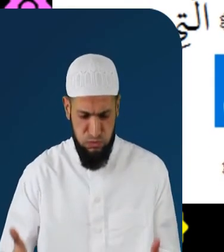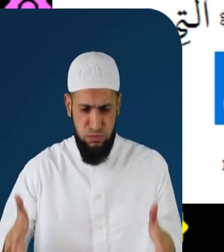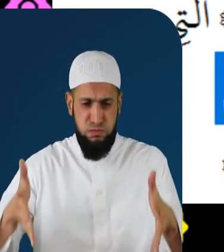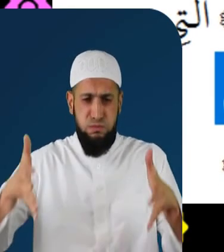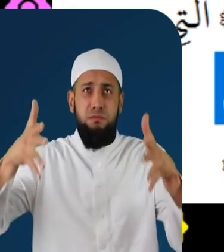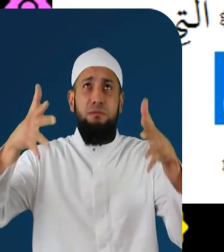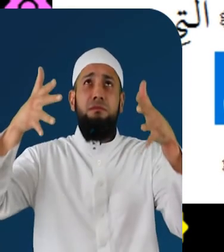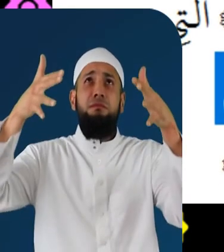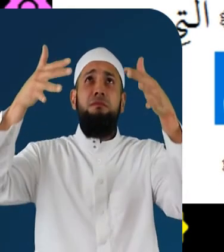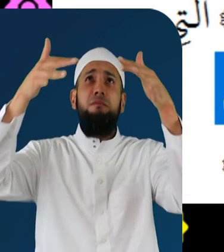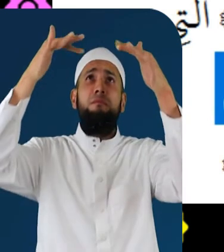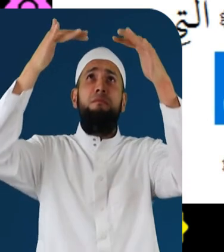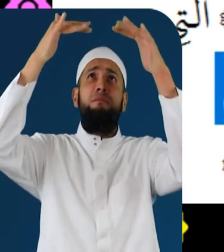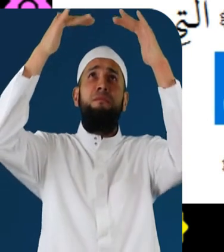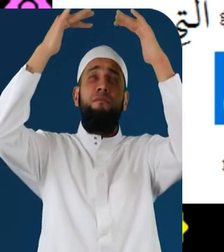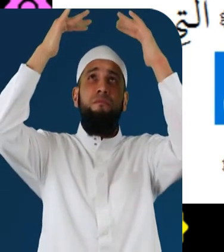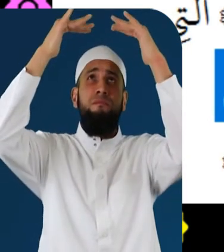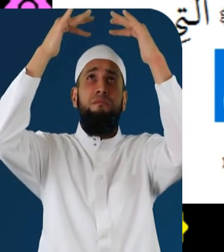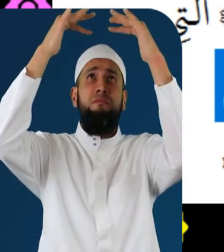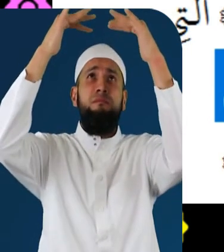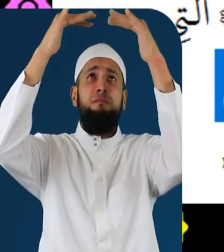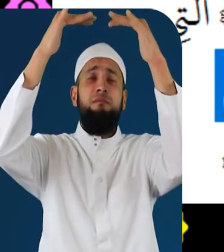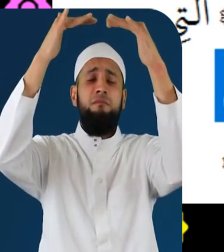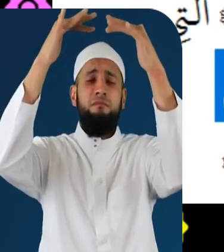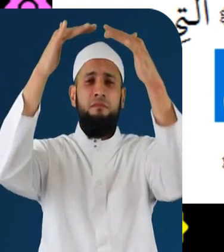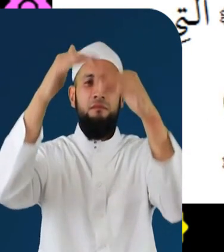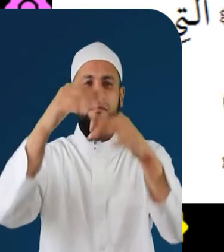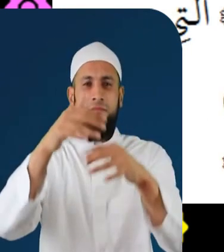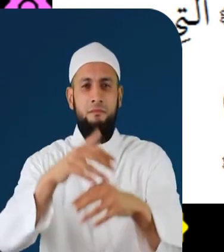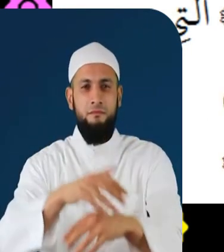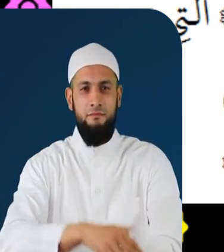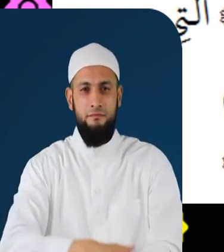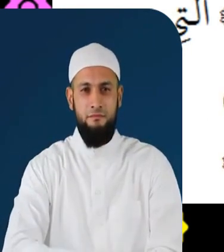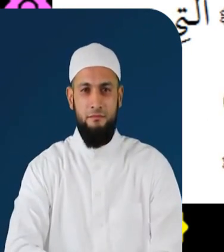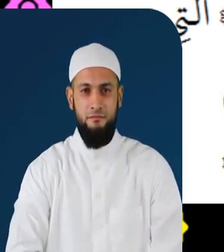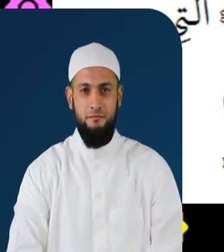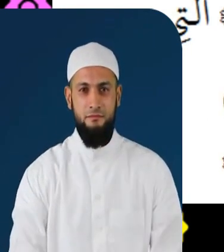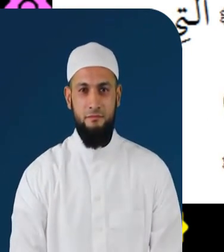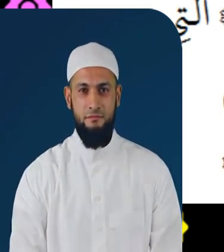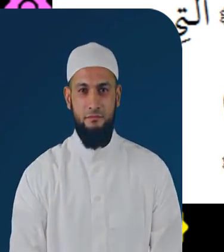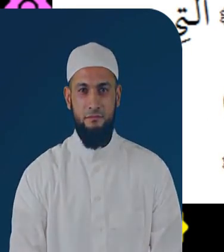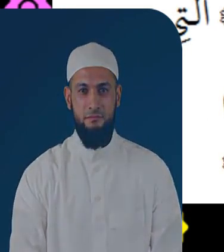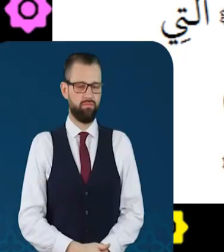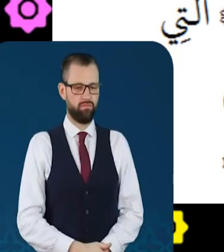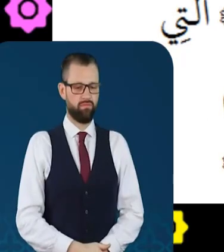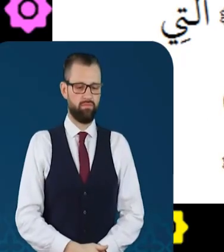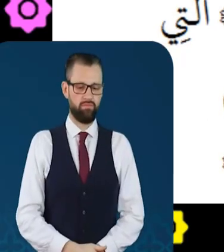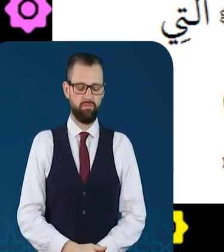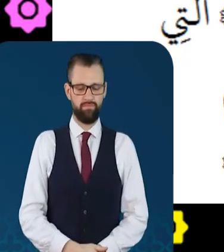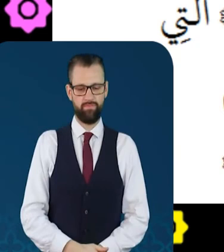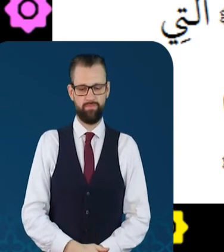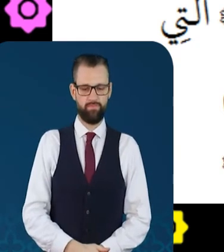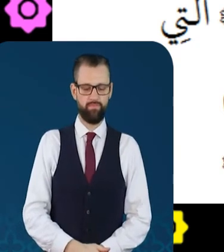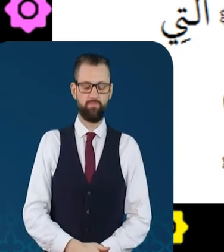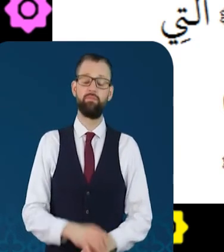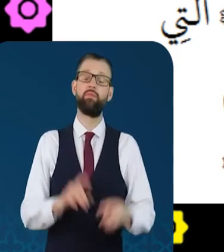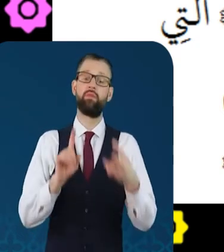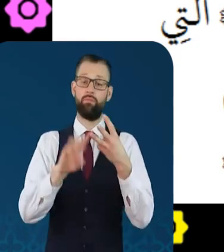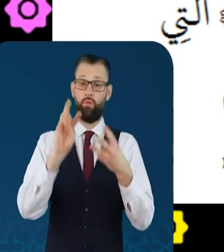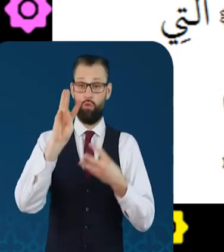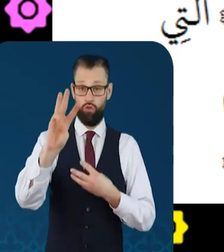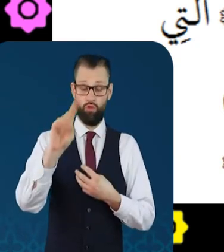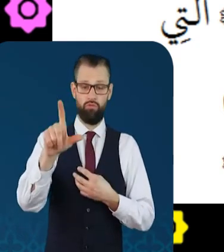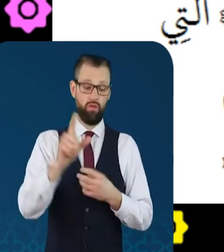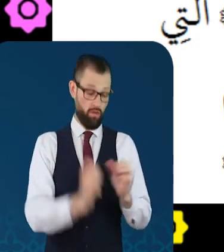جلا ببانيس في عامدين عطباء إبدا خيسن ممددتين دريرتو خانتات